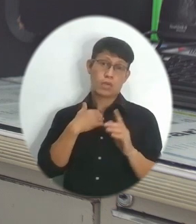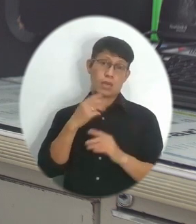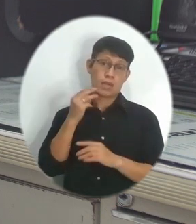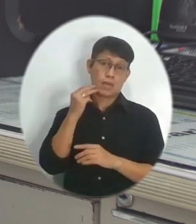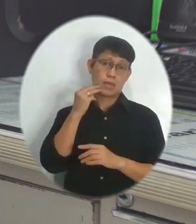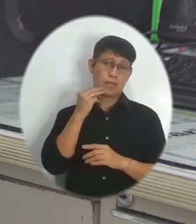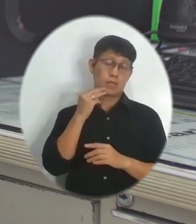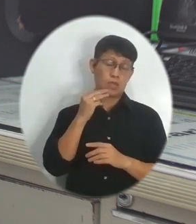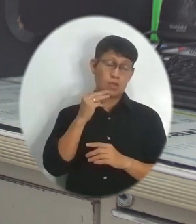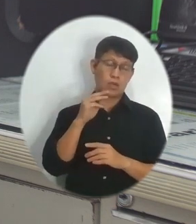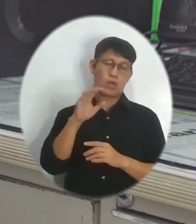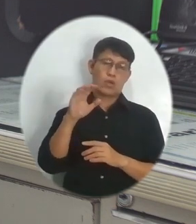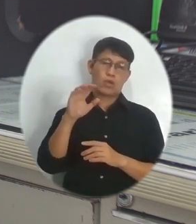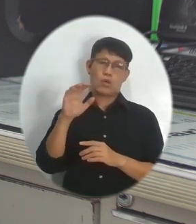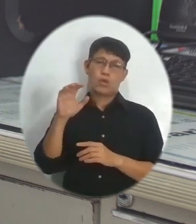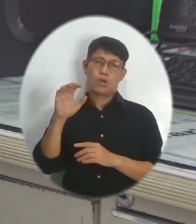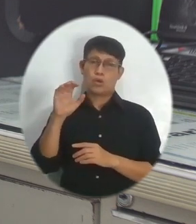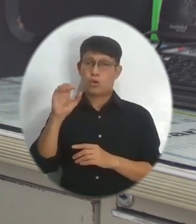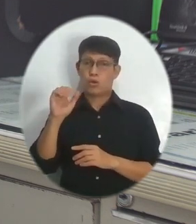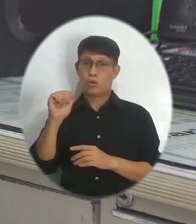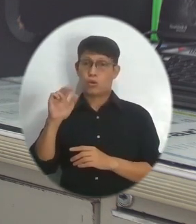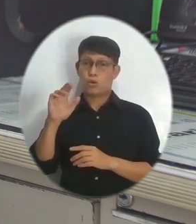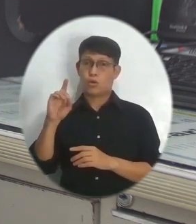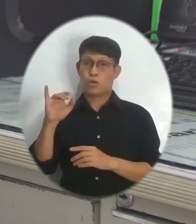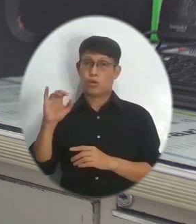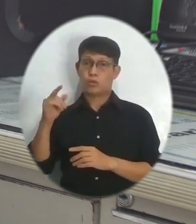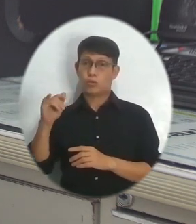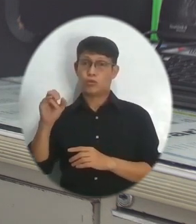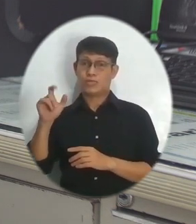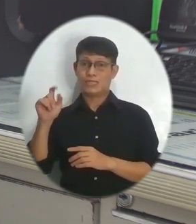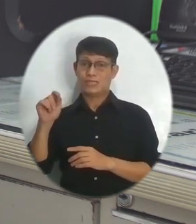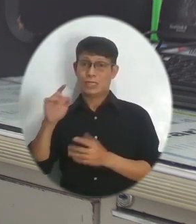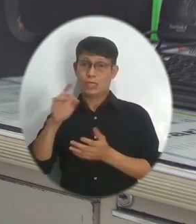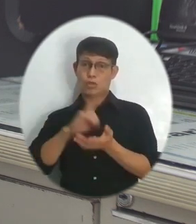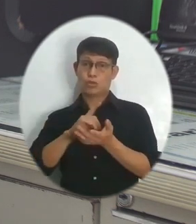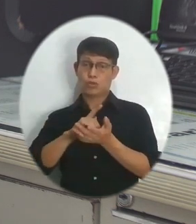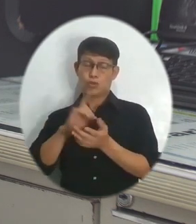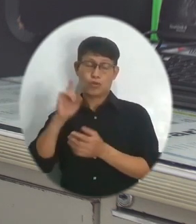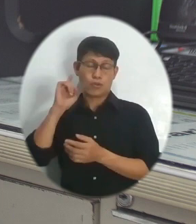Ako po pala si Maiden, audiologist po ng Active Hearing Center.